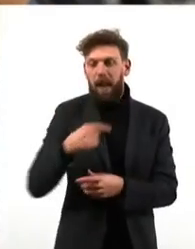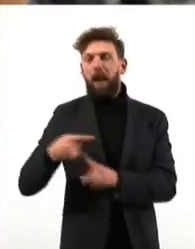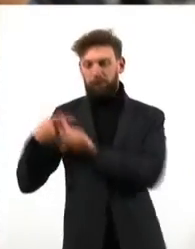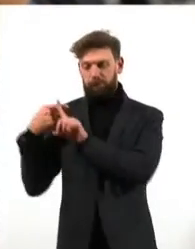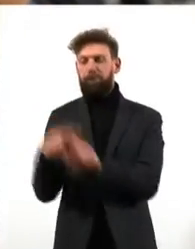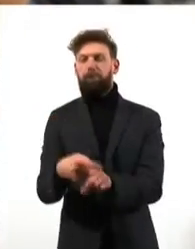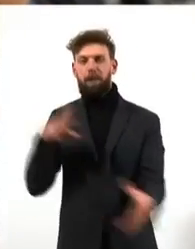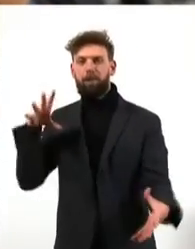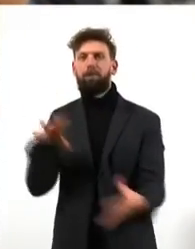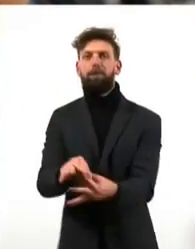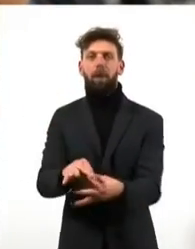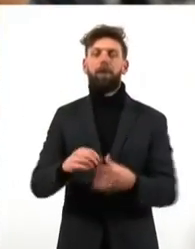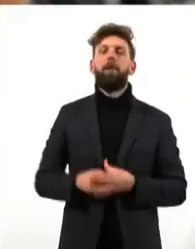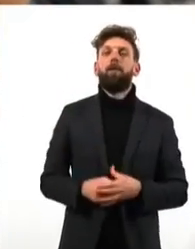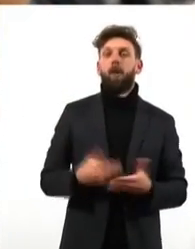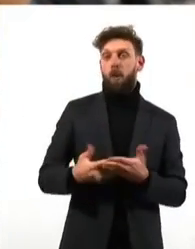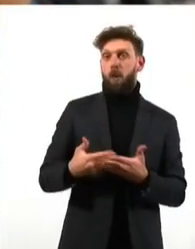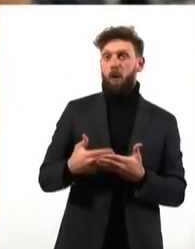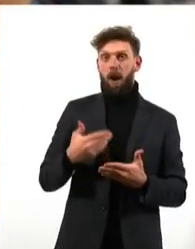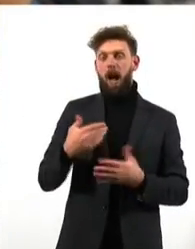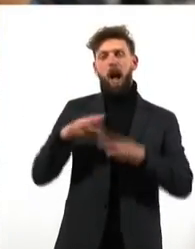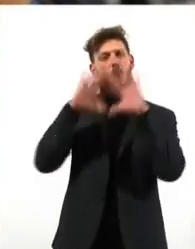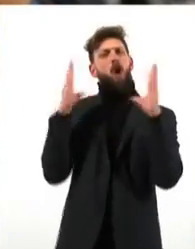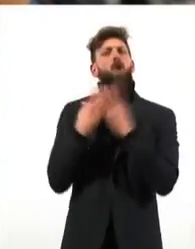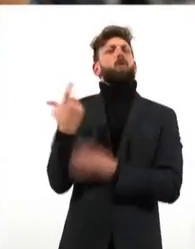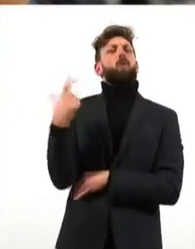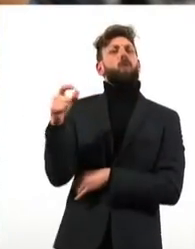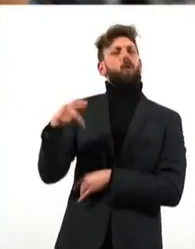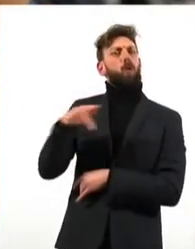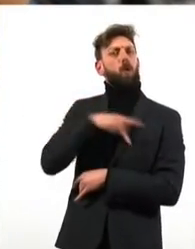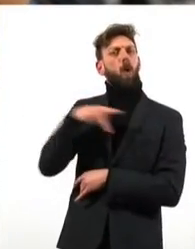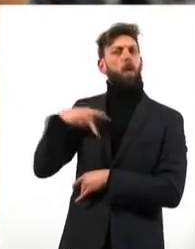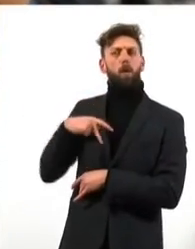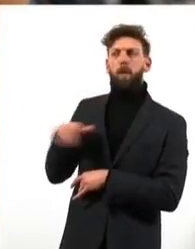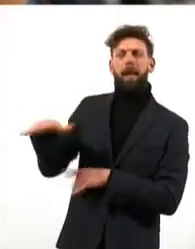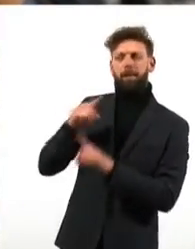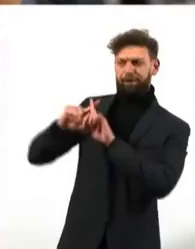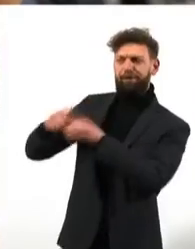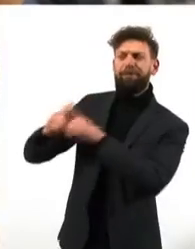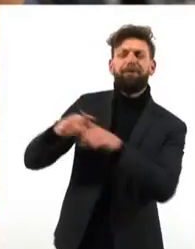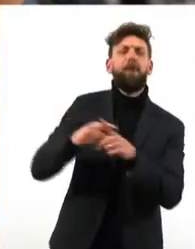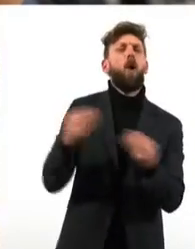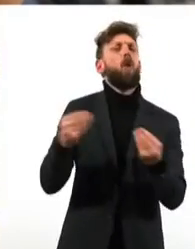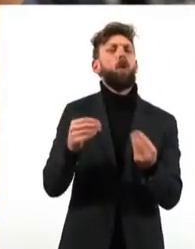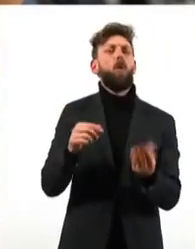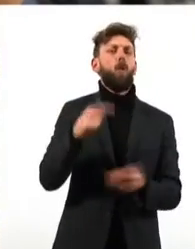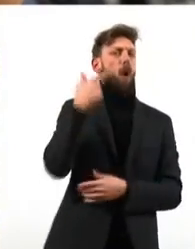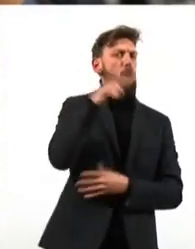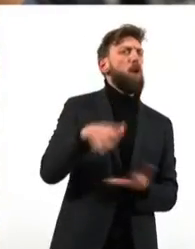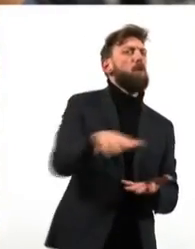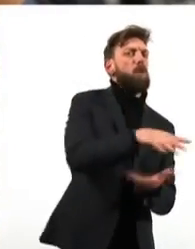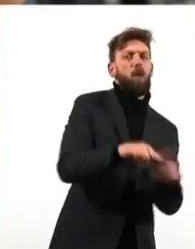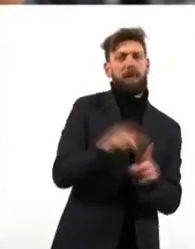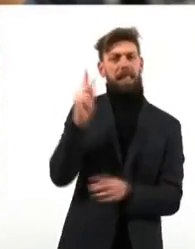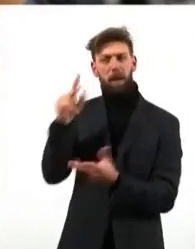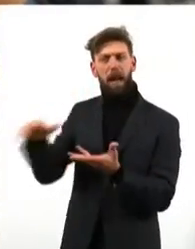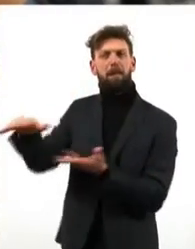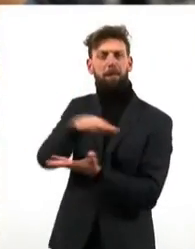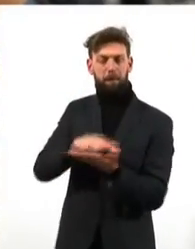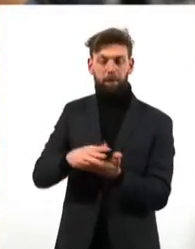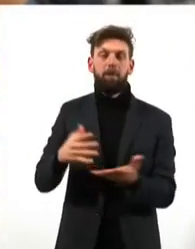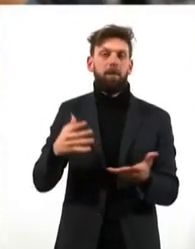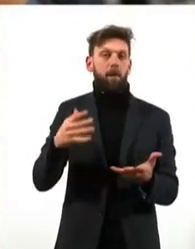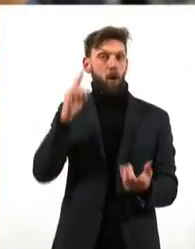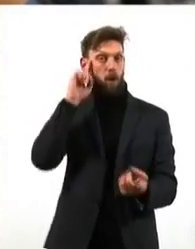des réalisations, on a convaincu plus de 200 propriétaires sur le territoire lyonnais, mais aussi à Paris. Et notre but, c'est d'accélérer